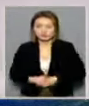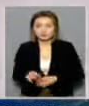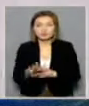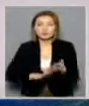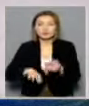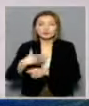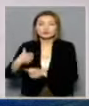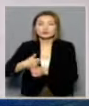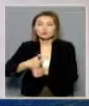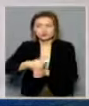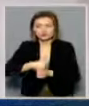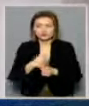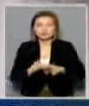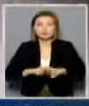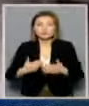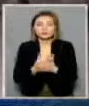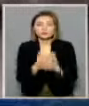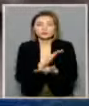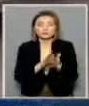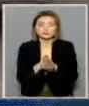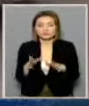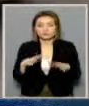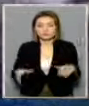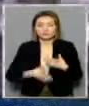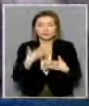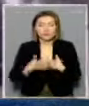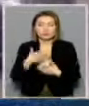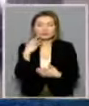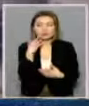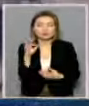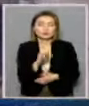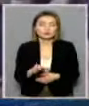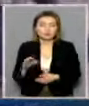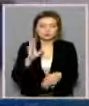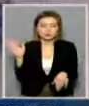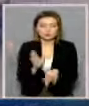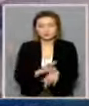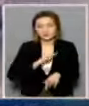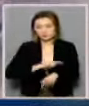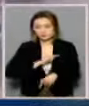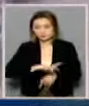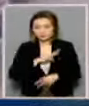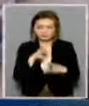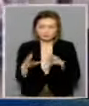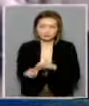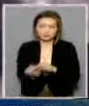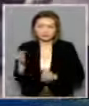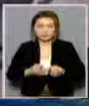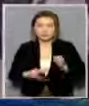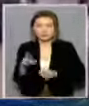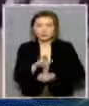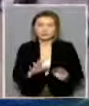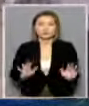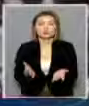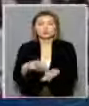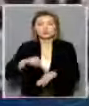ел президентінің ауырлататын мән-жайлар болмағанда жазаларды жеңілдету жөніндегі тапсырмасына сәйкес жалпы сотта қаңтар